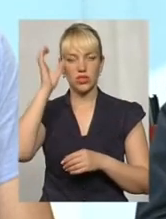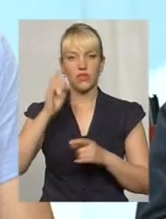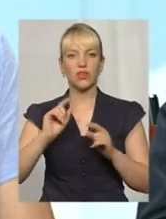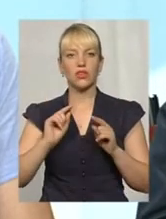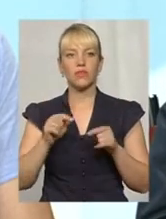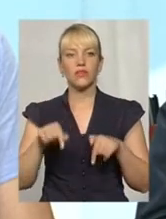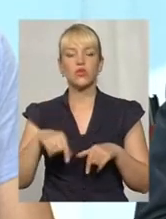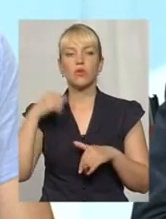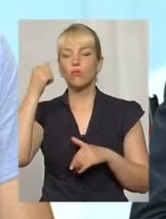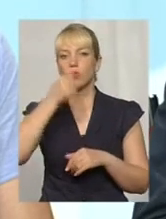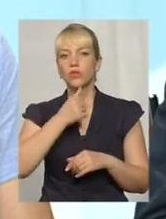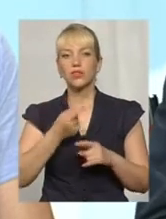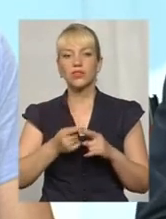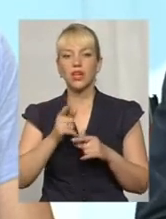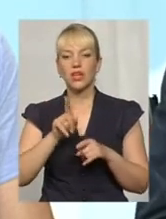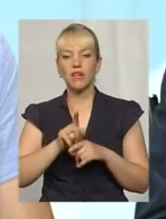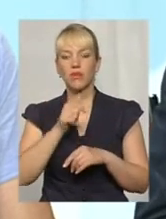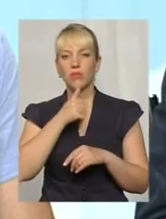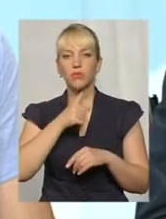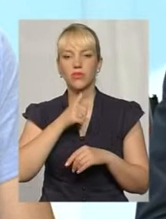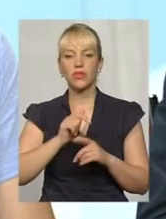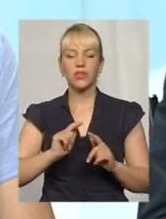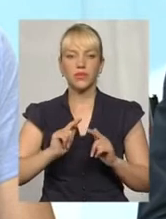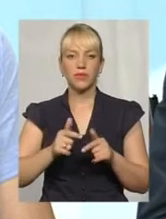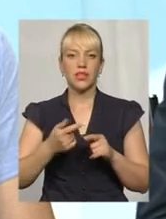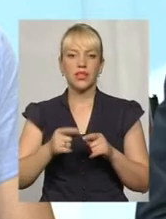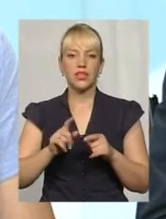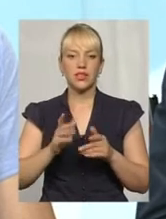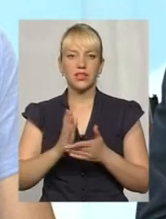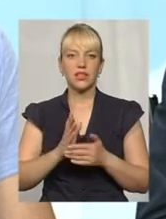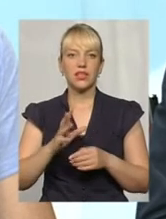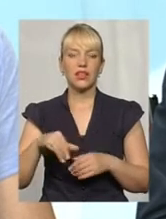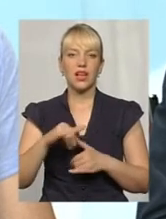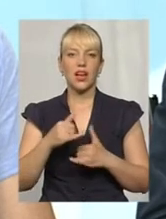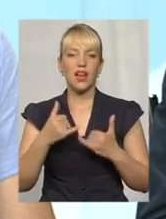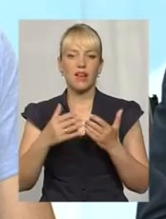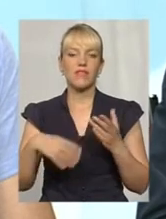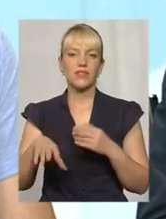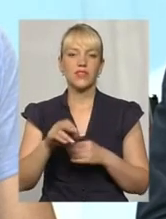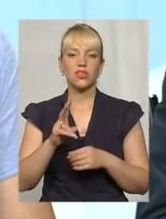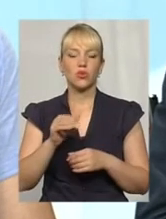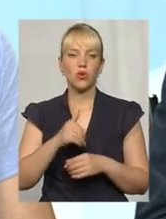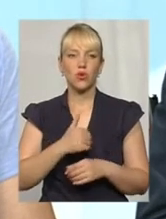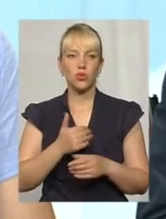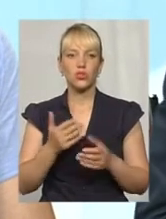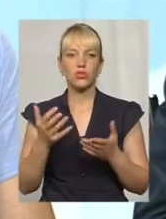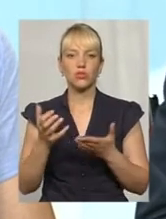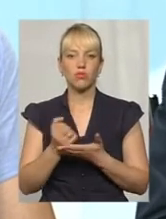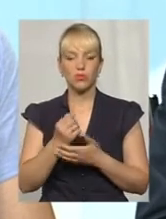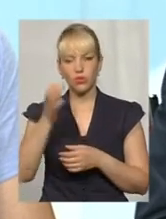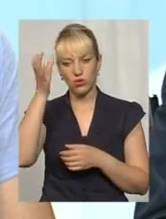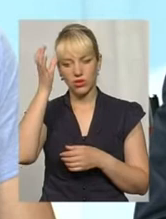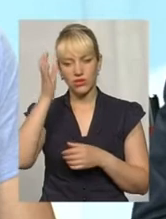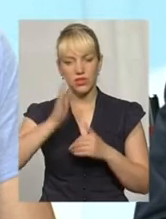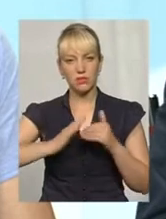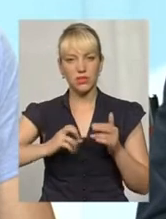році таке вступне випробування є обов'язковим абсолютно для всіх абітурієнтів, хто бажає здобути освітній ступінь магістра за спеціальністю